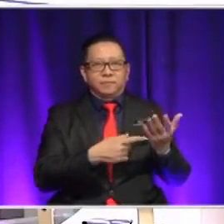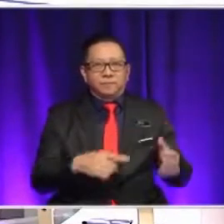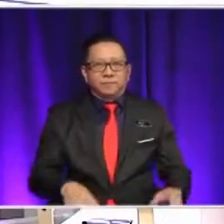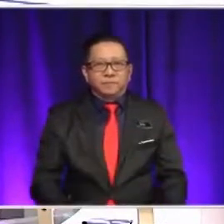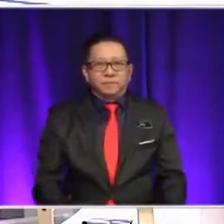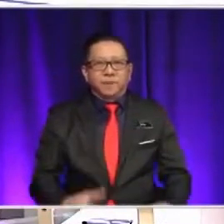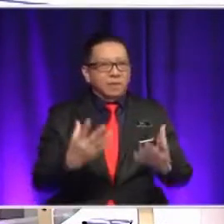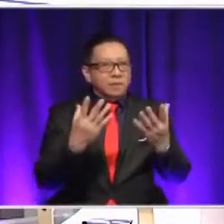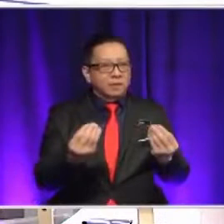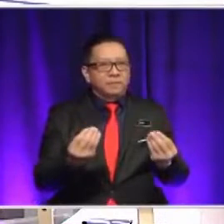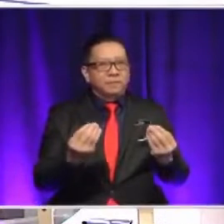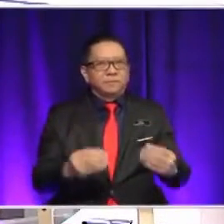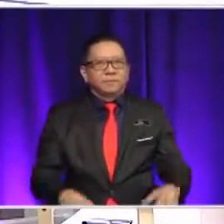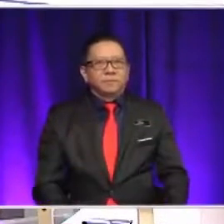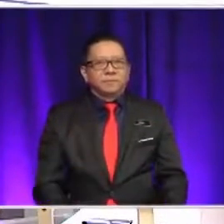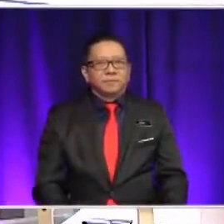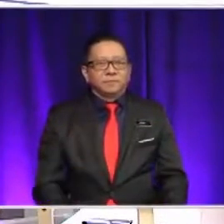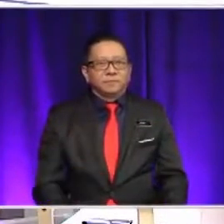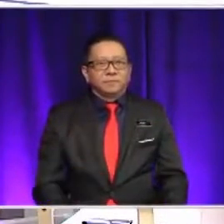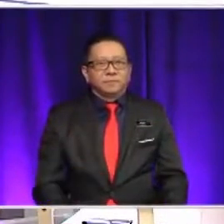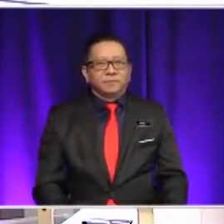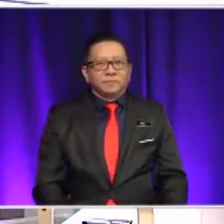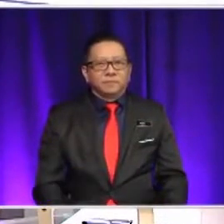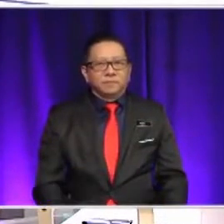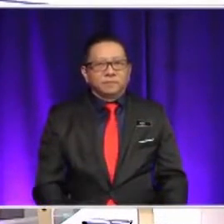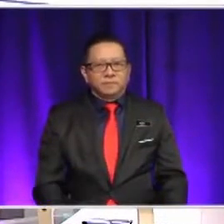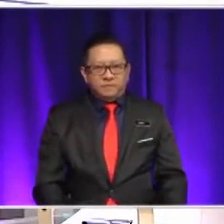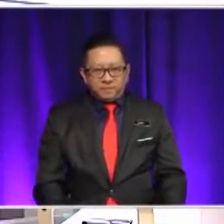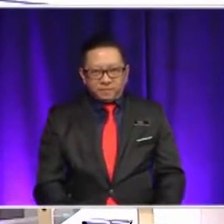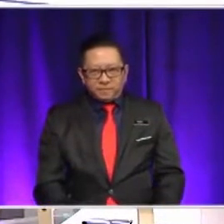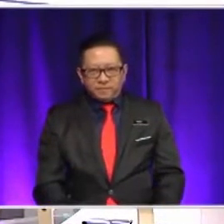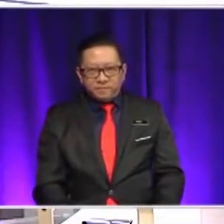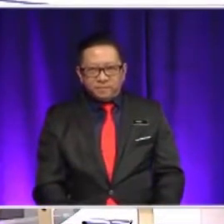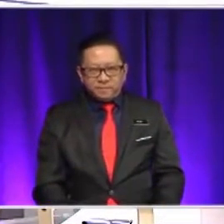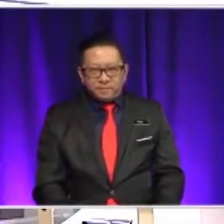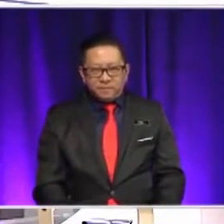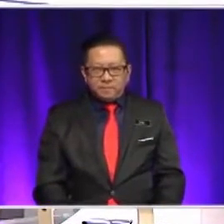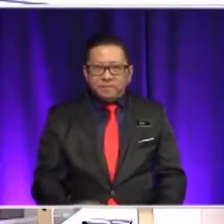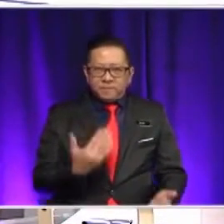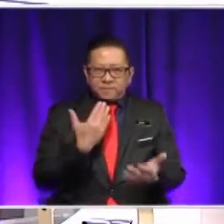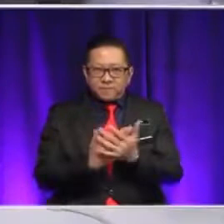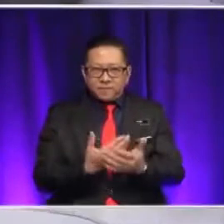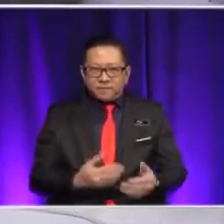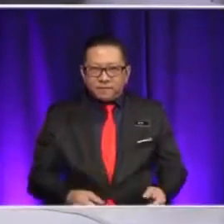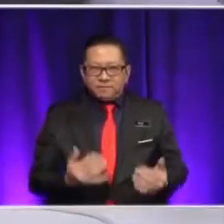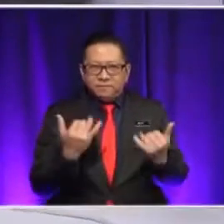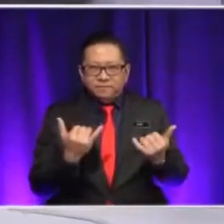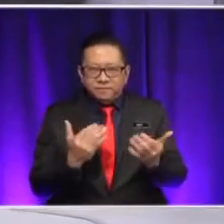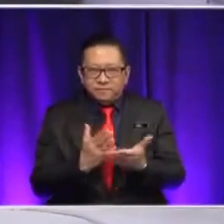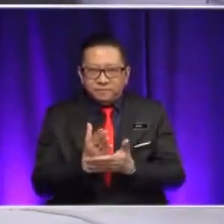pada masakan Bruce boleh boleh boleh berpikir tewas akan oke bye karenanya